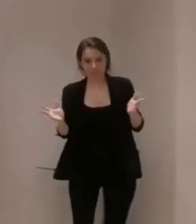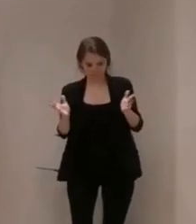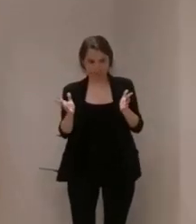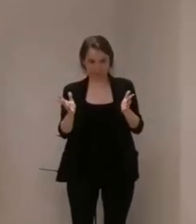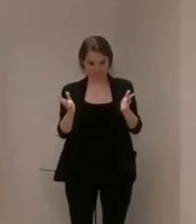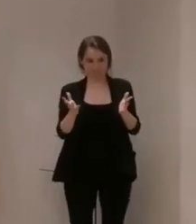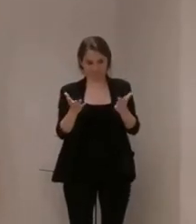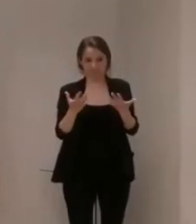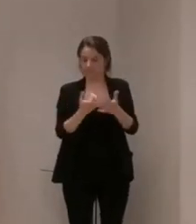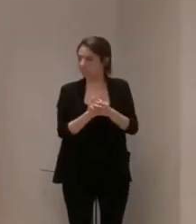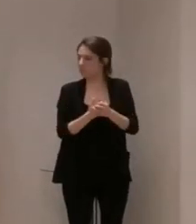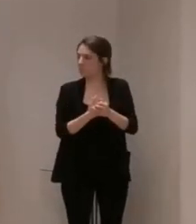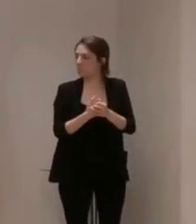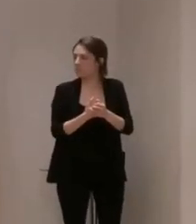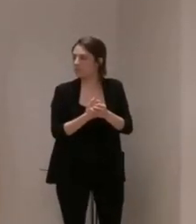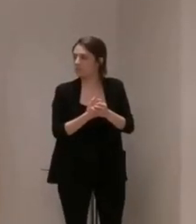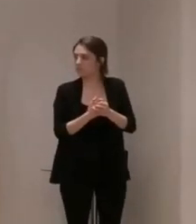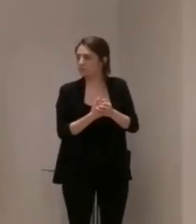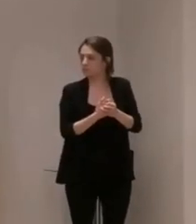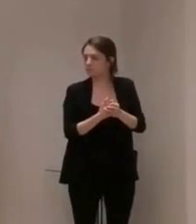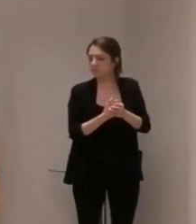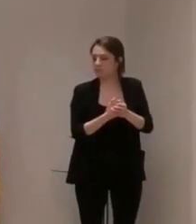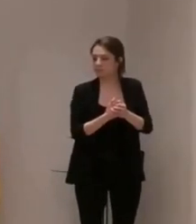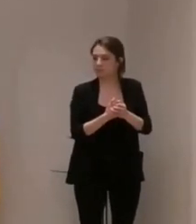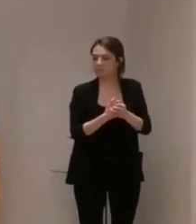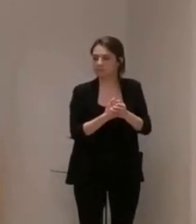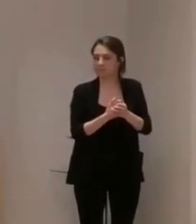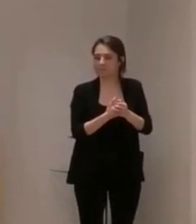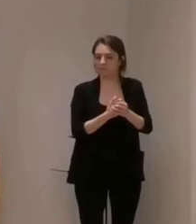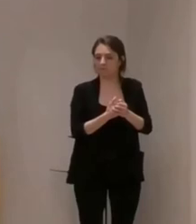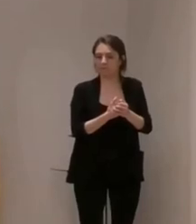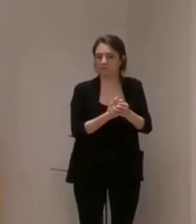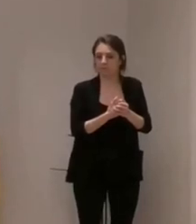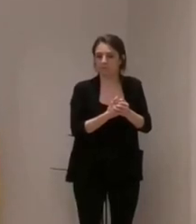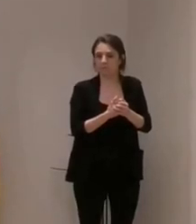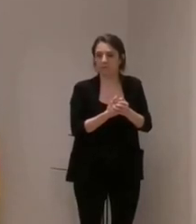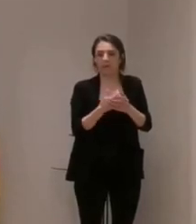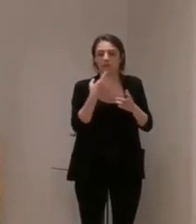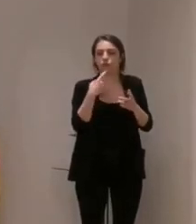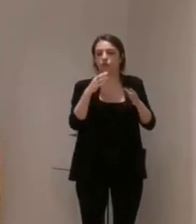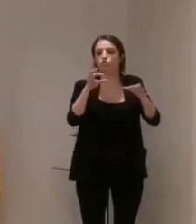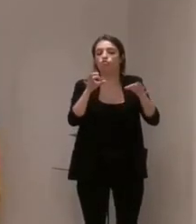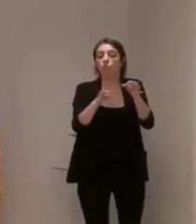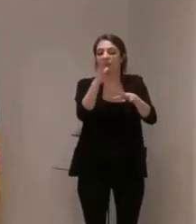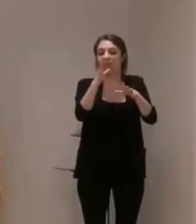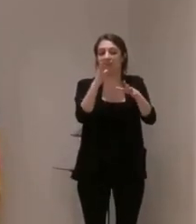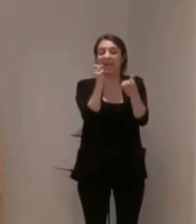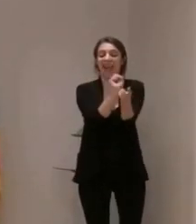que havien i toca, ho defineix bé. Què vol dir que coneix l'enemic?